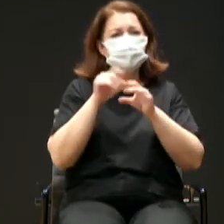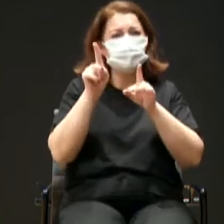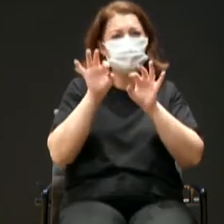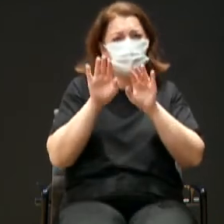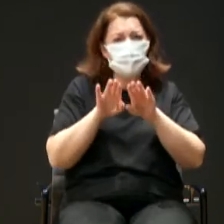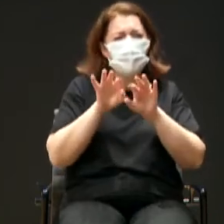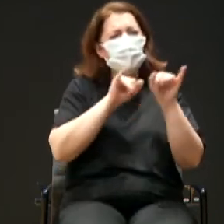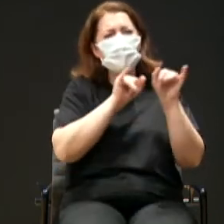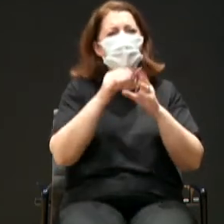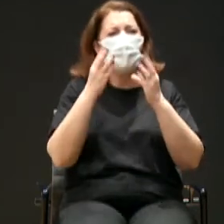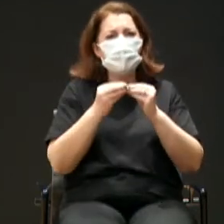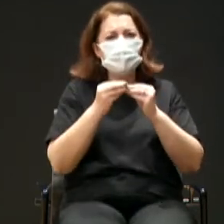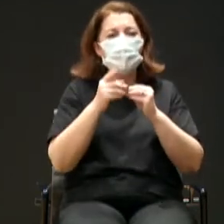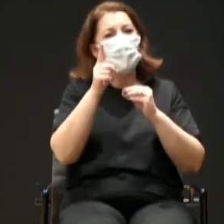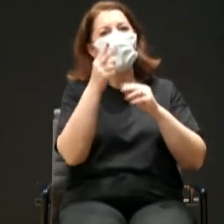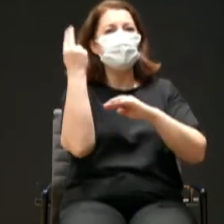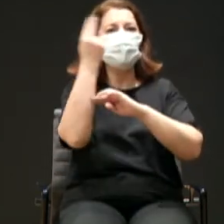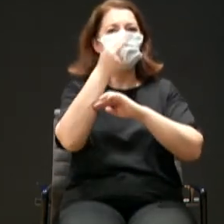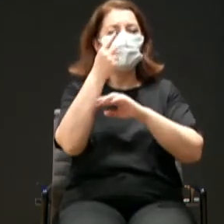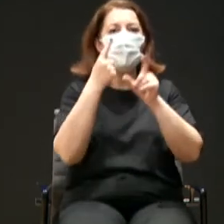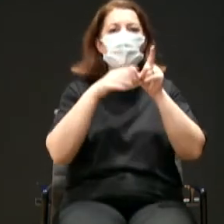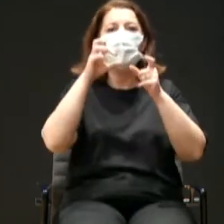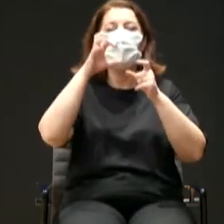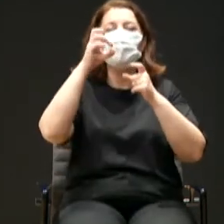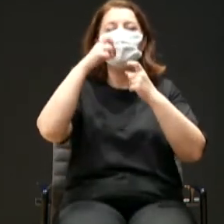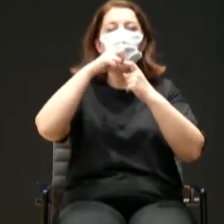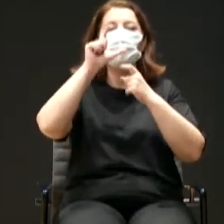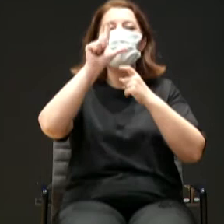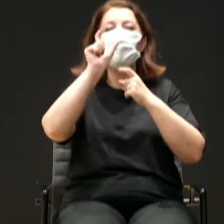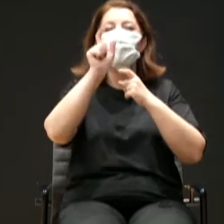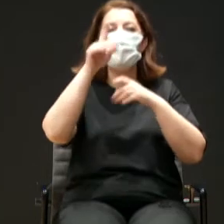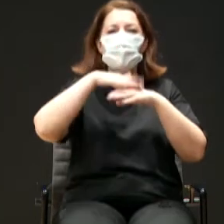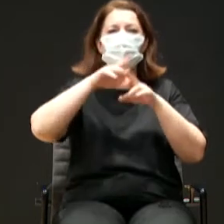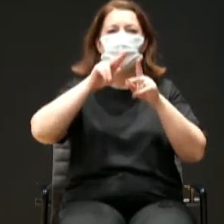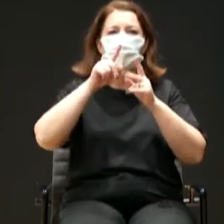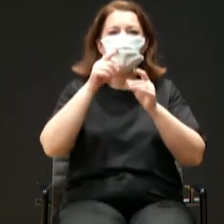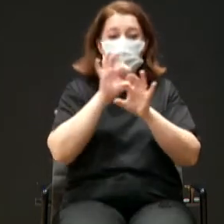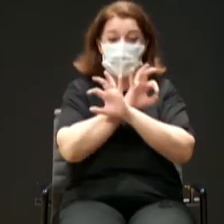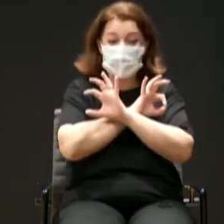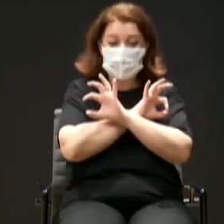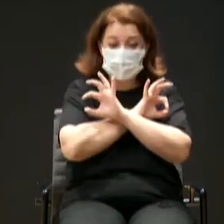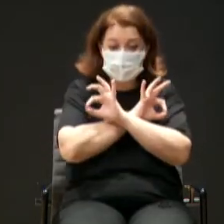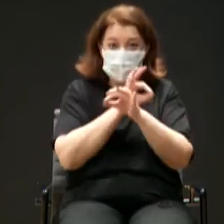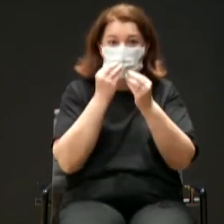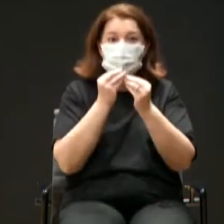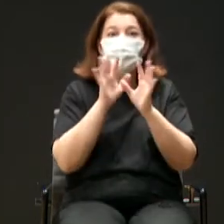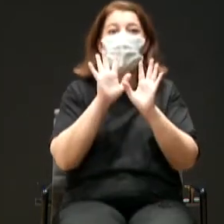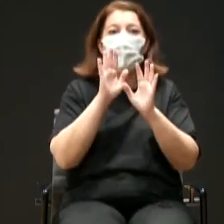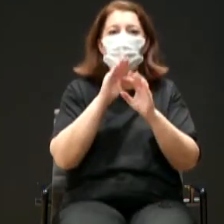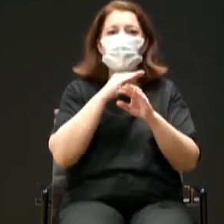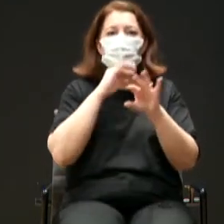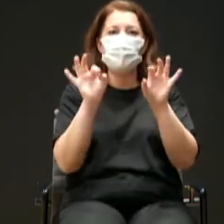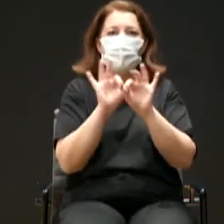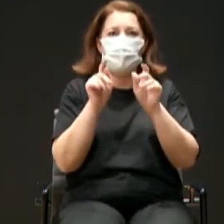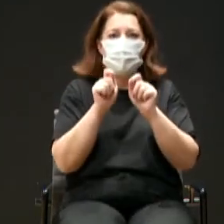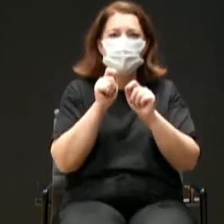olmuş. Yüklenici firma Çorlu'da yaptığı gibi orada da menfez yapmadan dolguyu yapmış. Vatandaşlarımıza